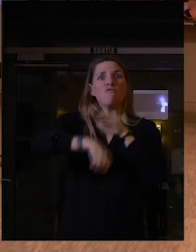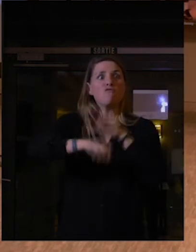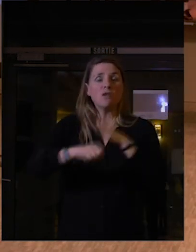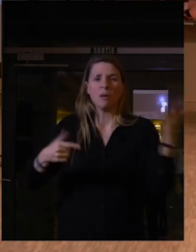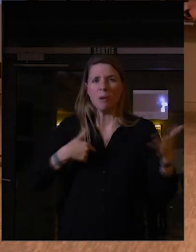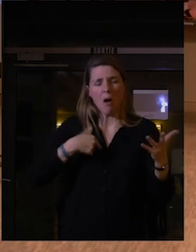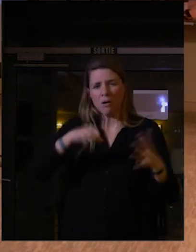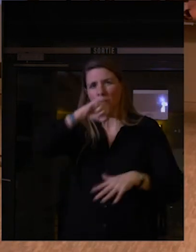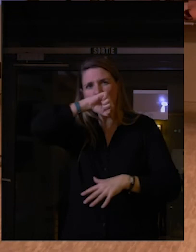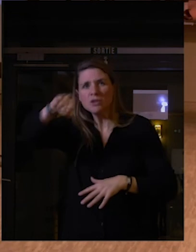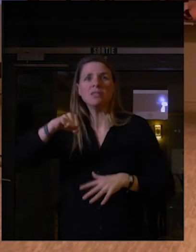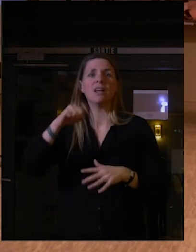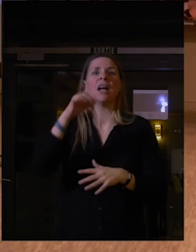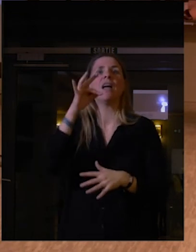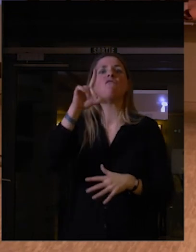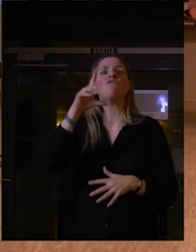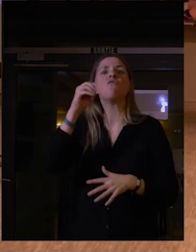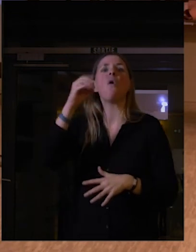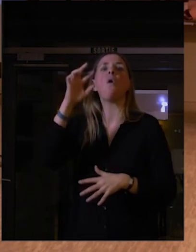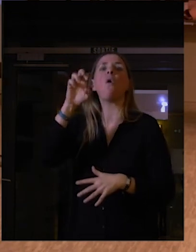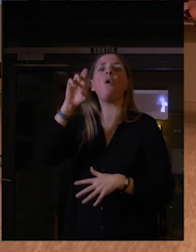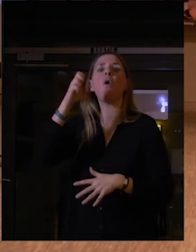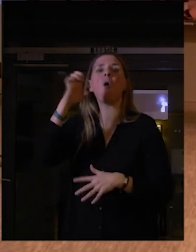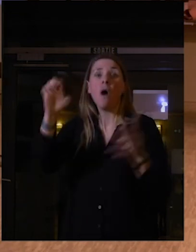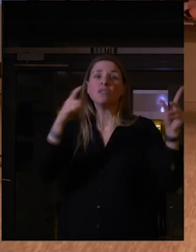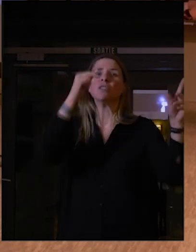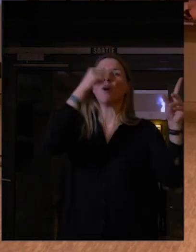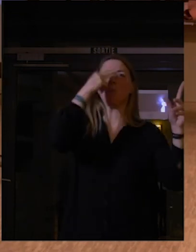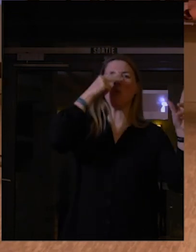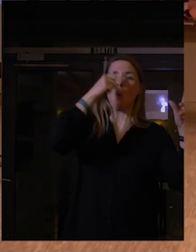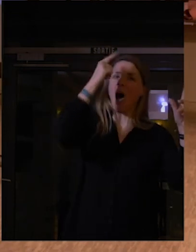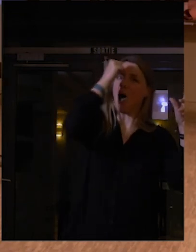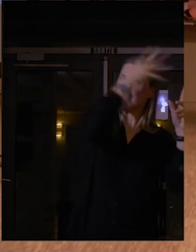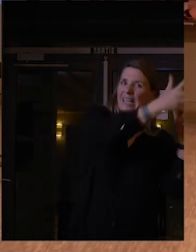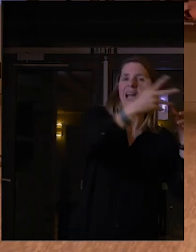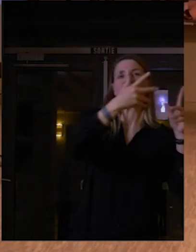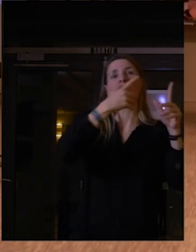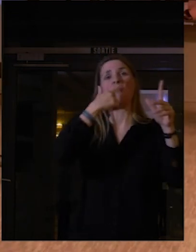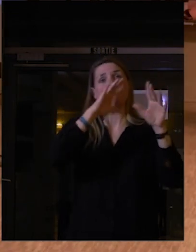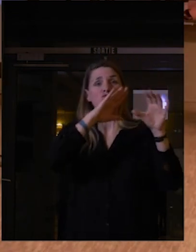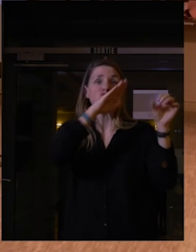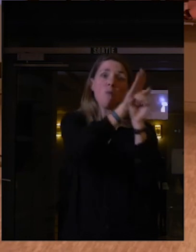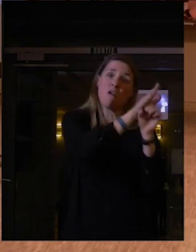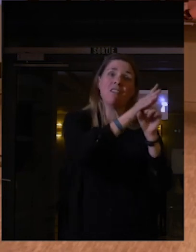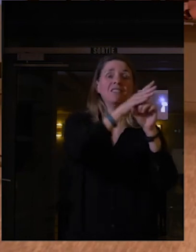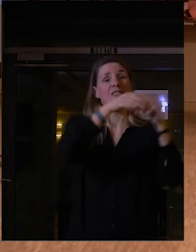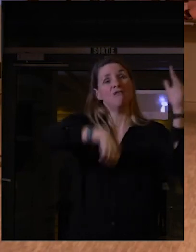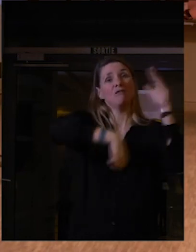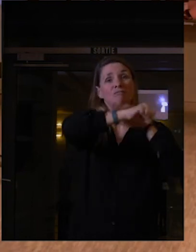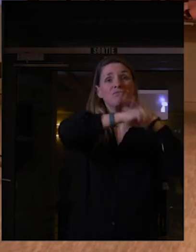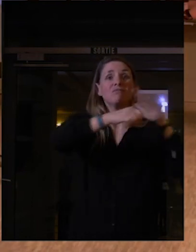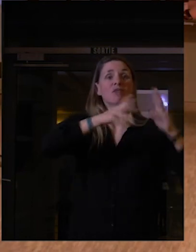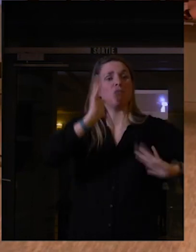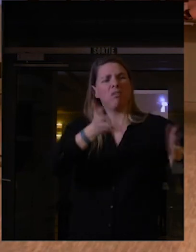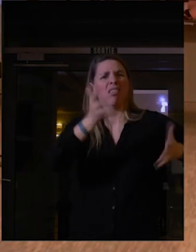adoré l'athlétisme, et c'est Florence Griffith Joyner, qui est une black américaine, qui est championne olympique d'athlétisme dans les années